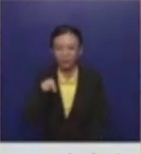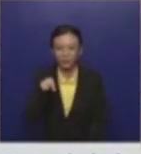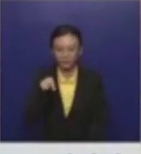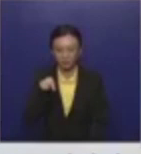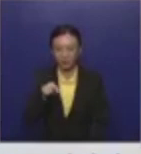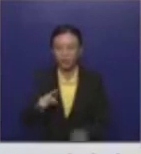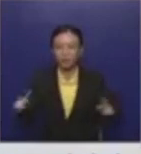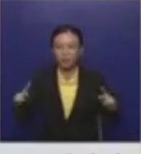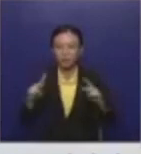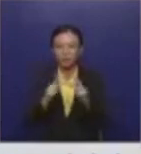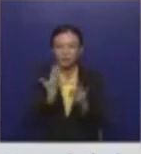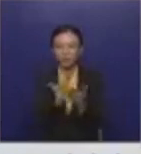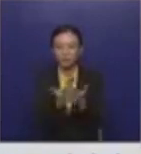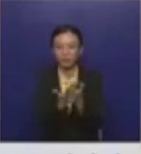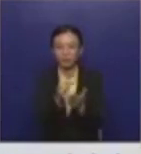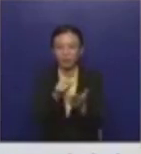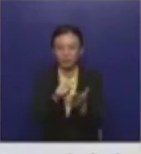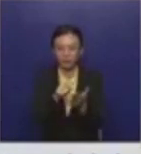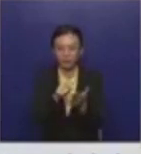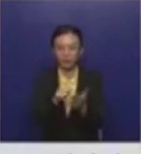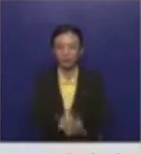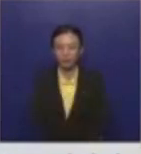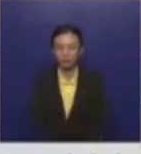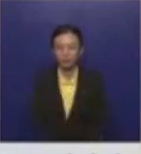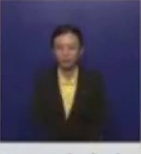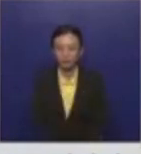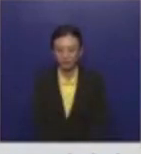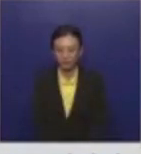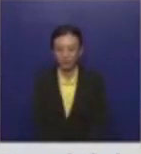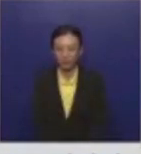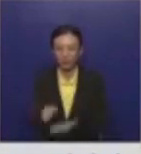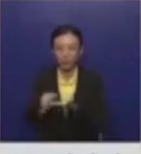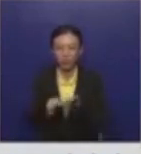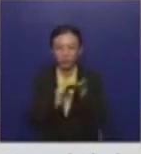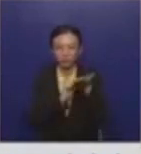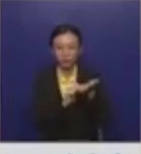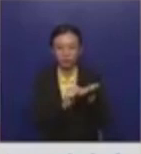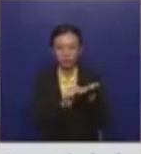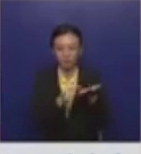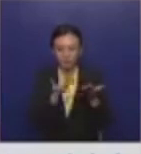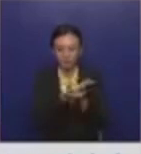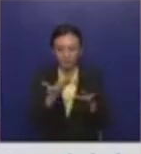งการคลังครับท่านสติพร้อมพัฒน์ขออนุญาตเอ่ยนามท่านได้กรุณานำเสนอหลักการและเหตุผลต่อสภา